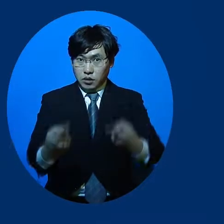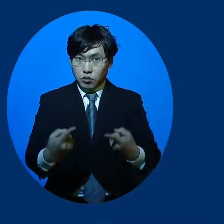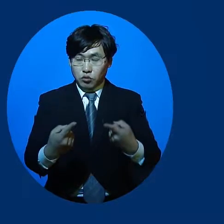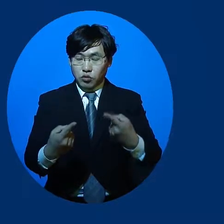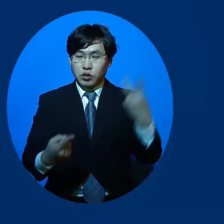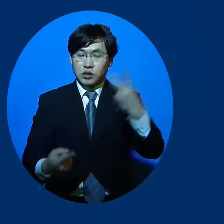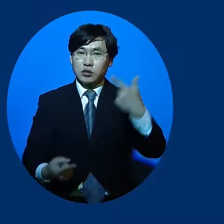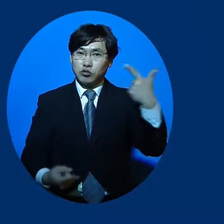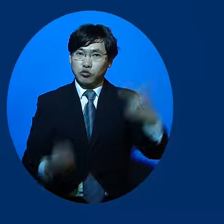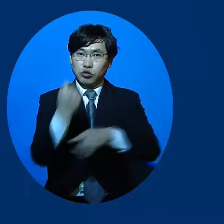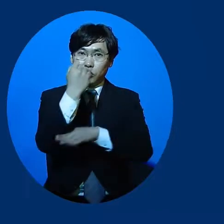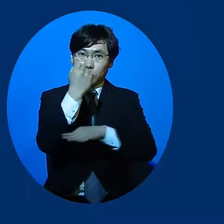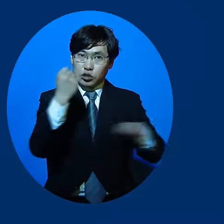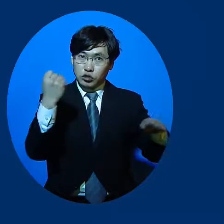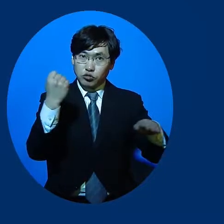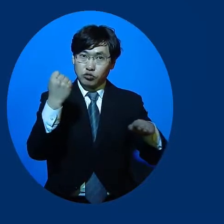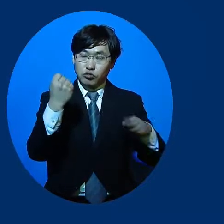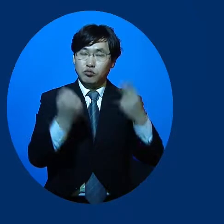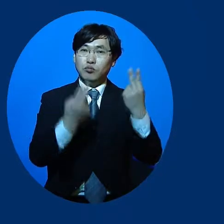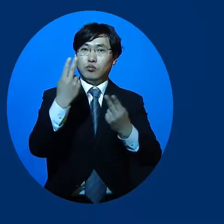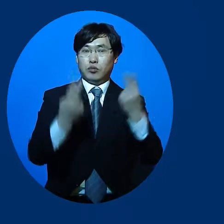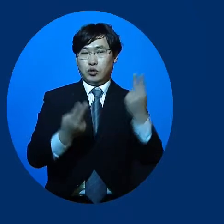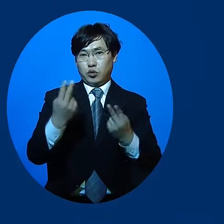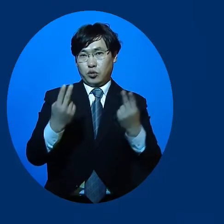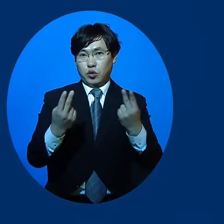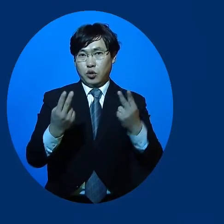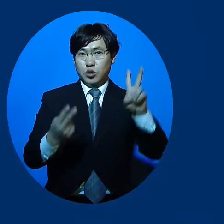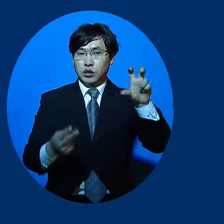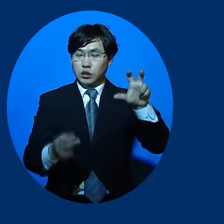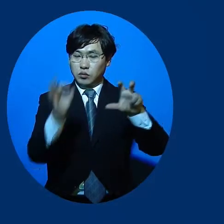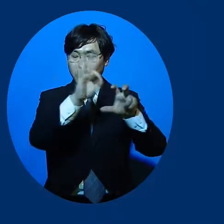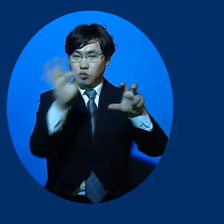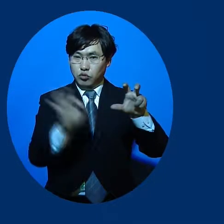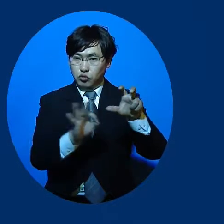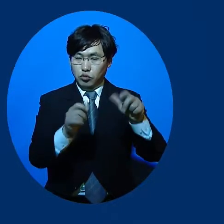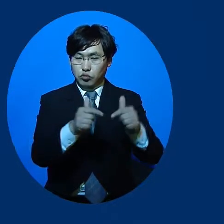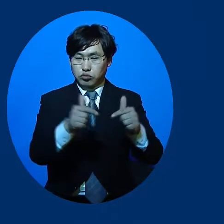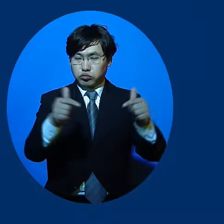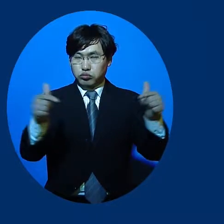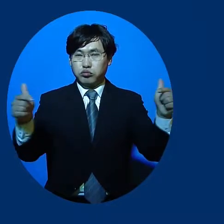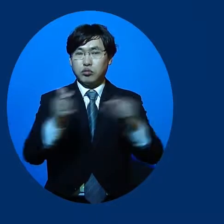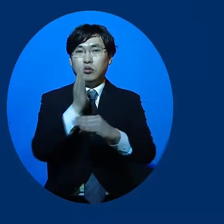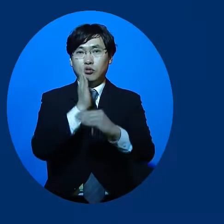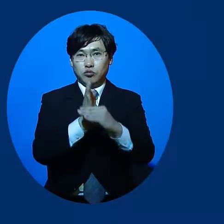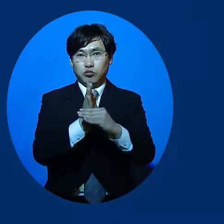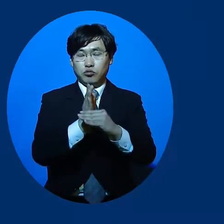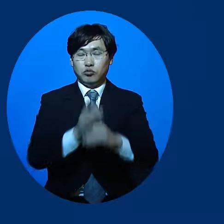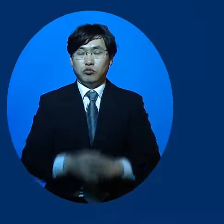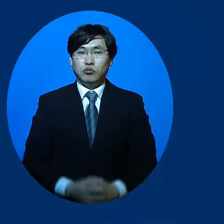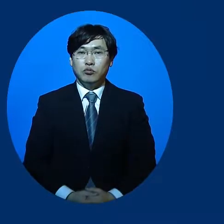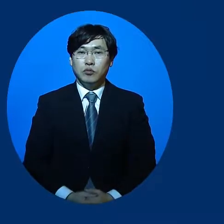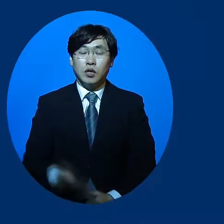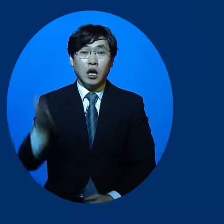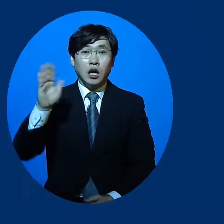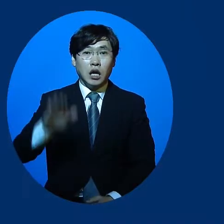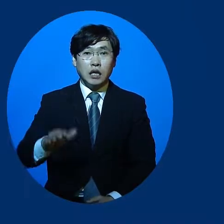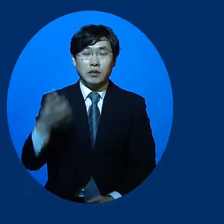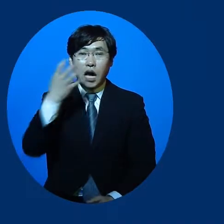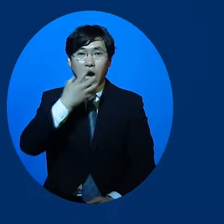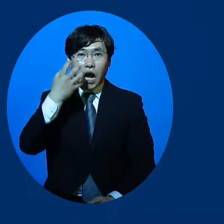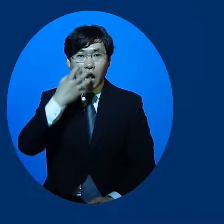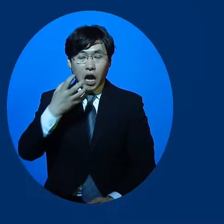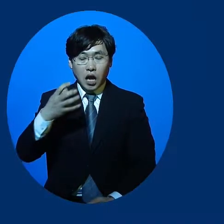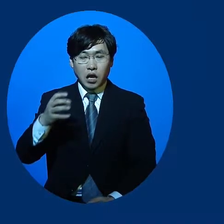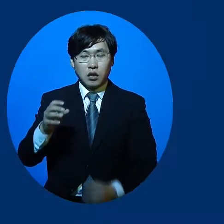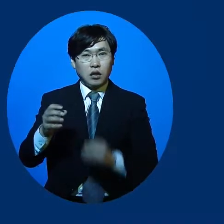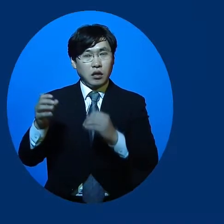기준 4.4%, 최근에는 25%로 매년 증가 추세를 보이고 있습니다. 하지만